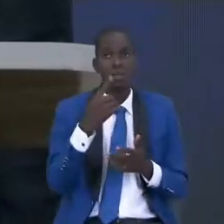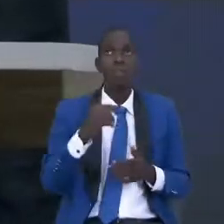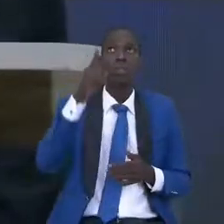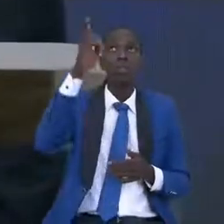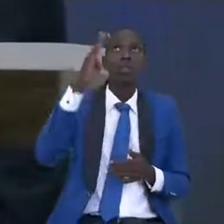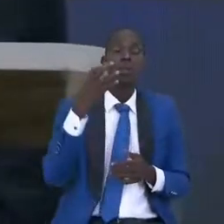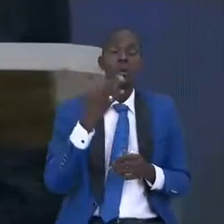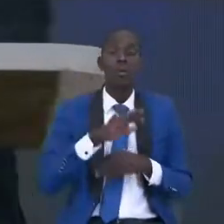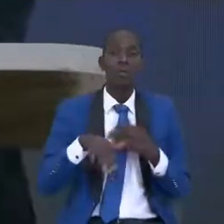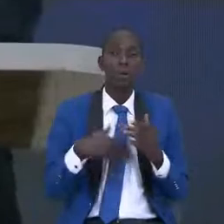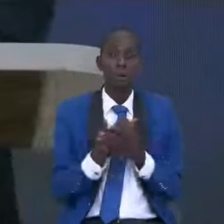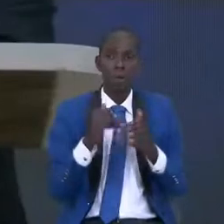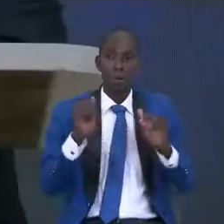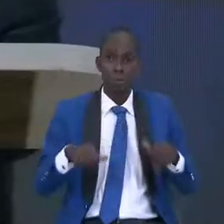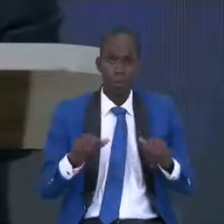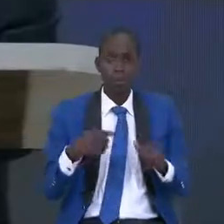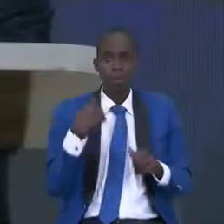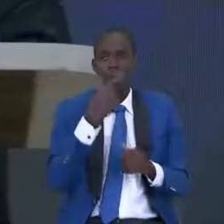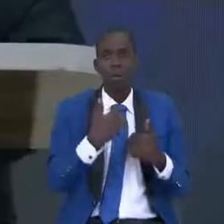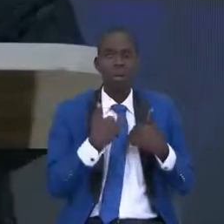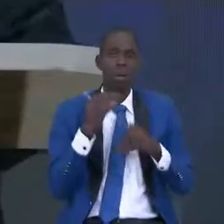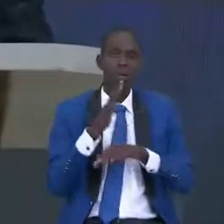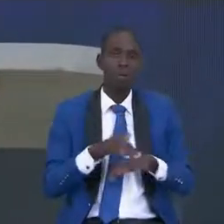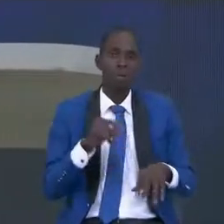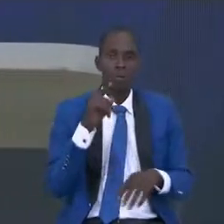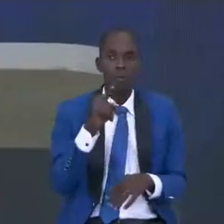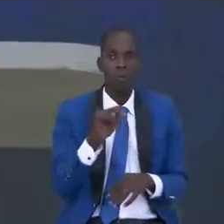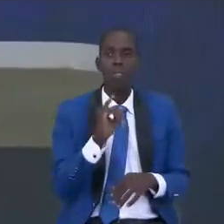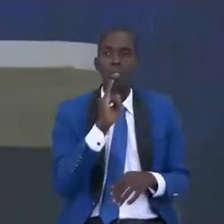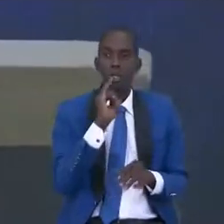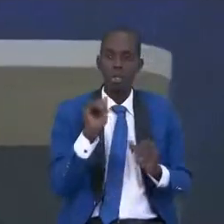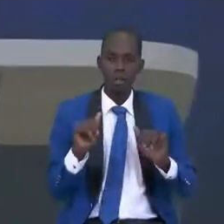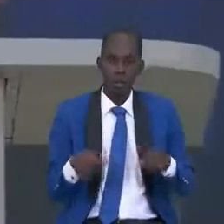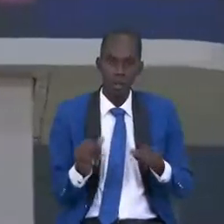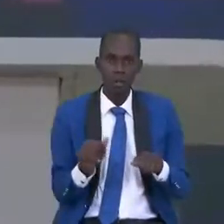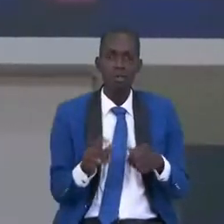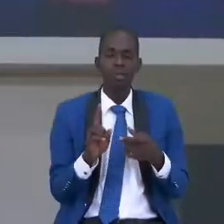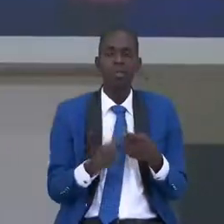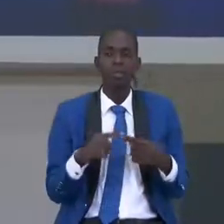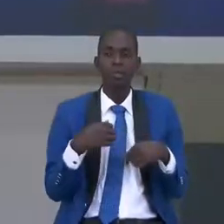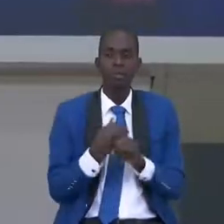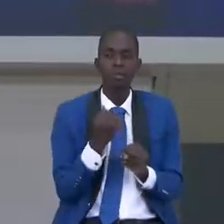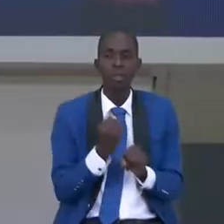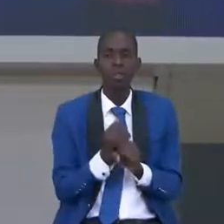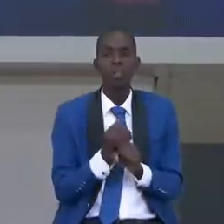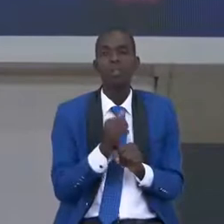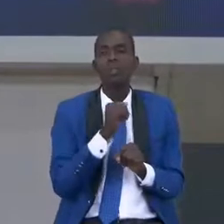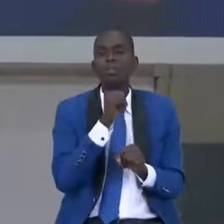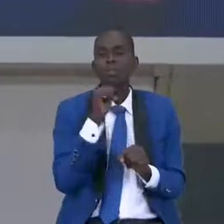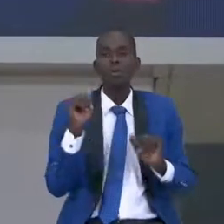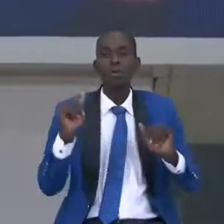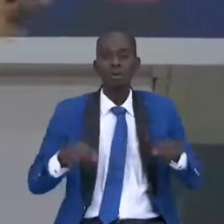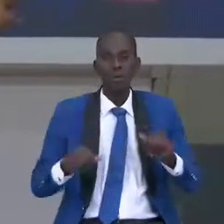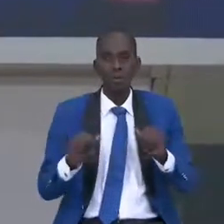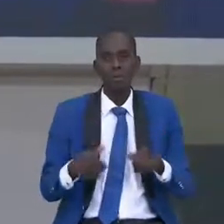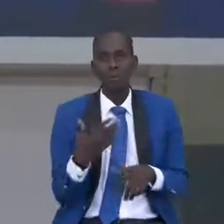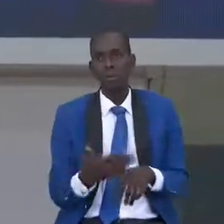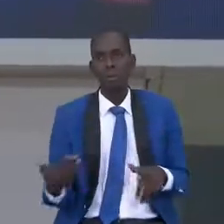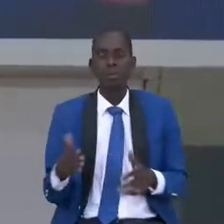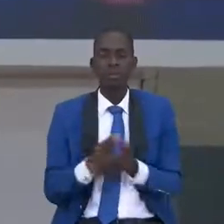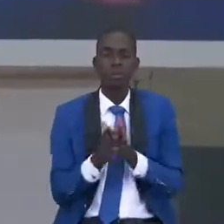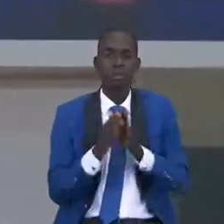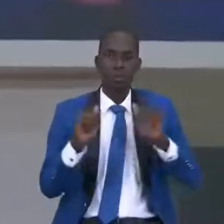toute possibilité qui vous a appelé est capable de rendre les impossibles